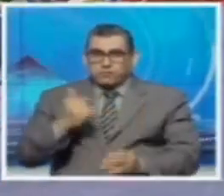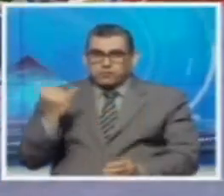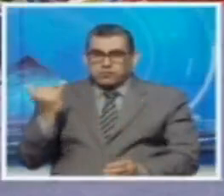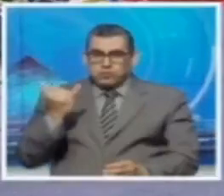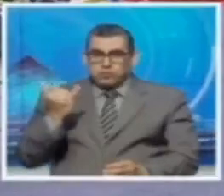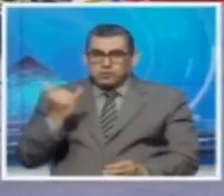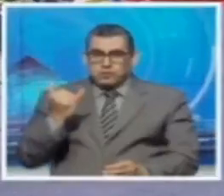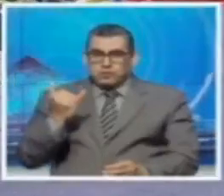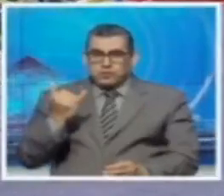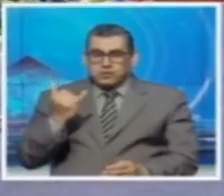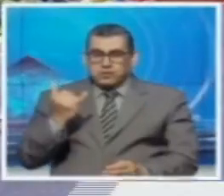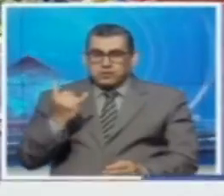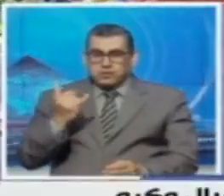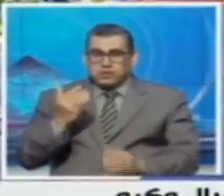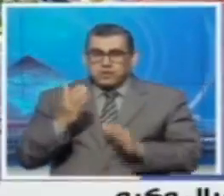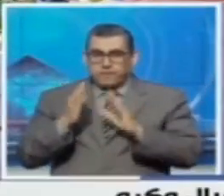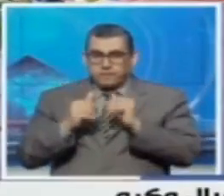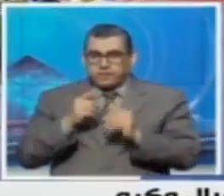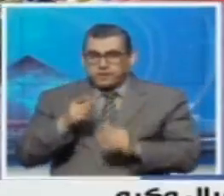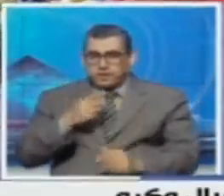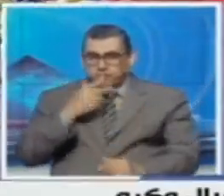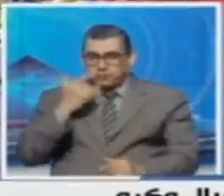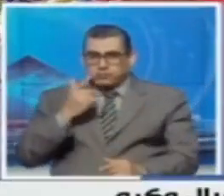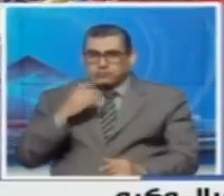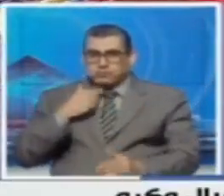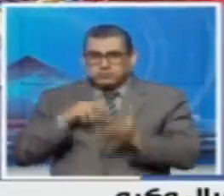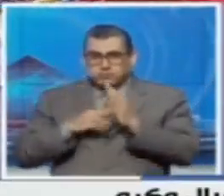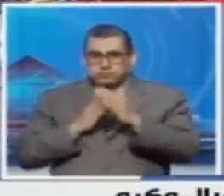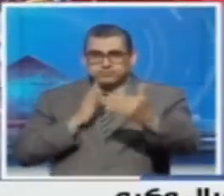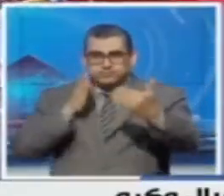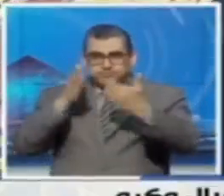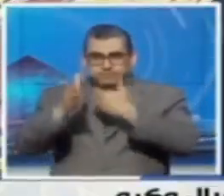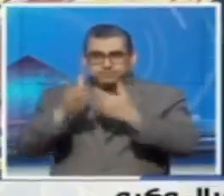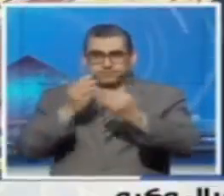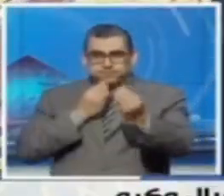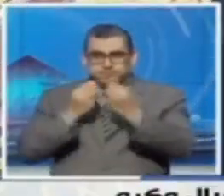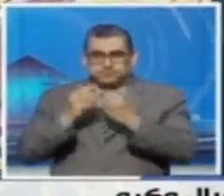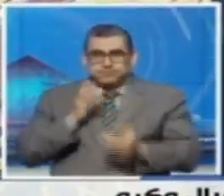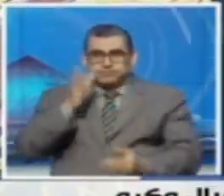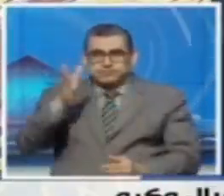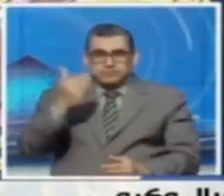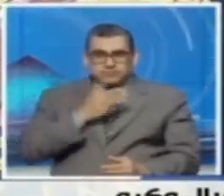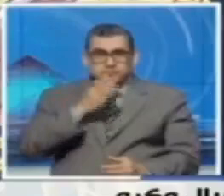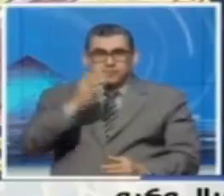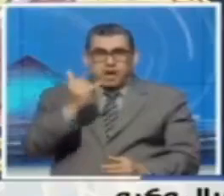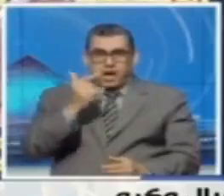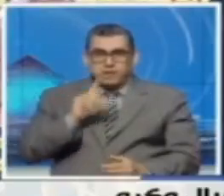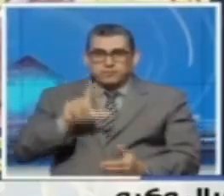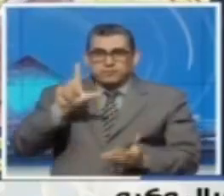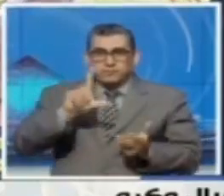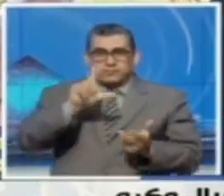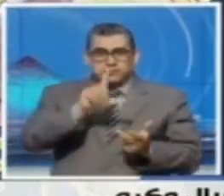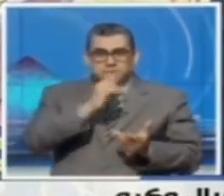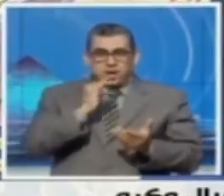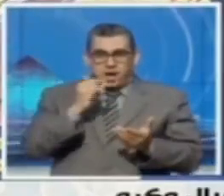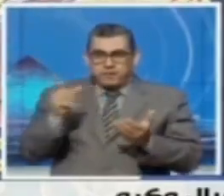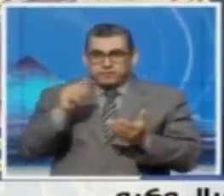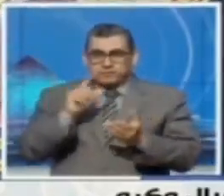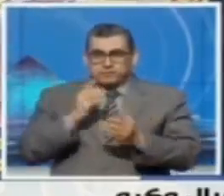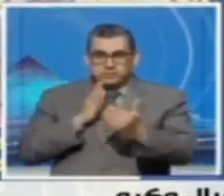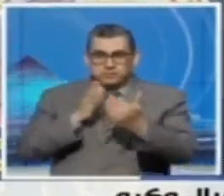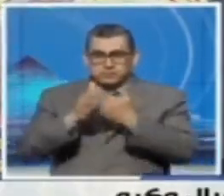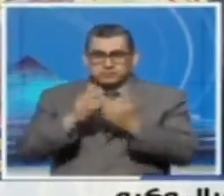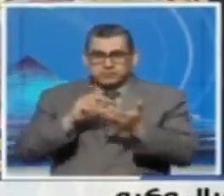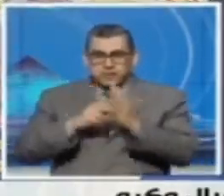مصر شهدت زيارات وتنسيق وتشاور بين القادة، العديد من القادة العرب وخاصة